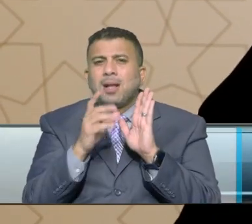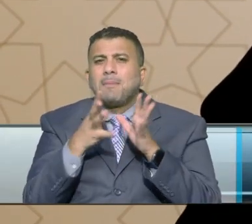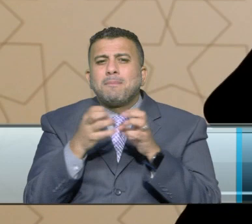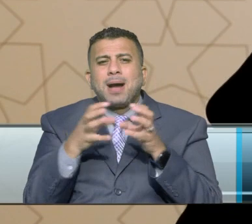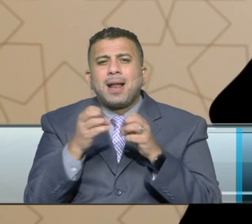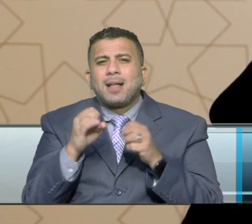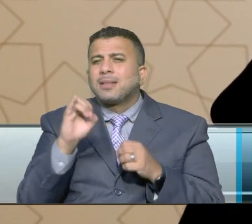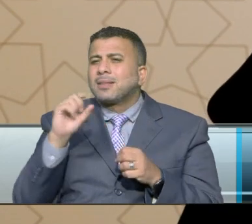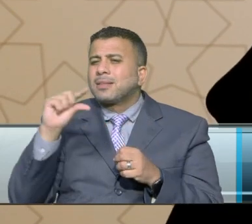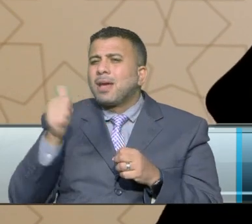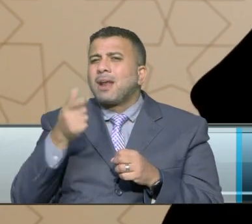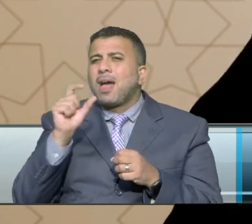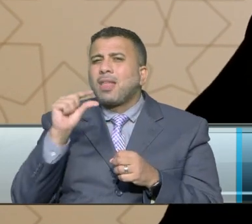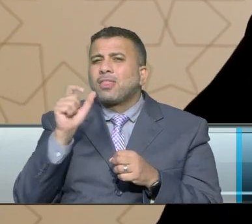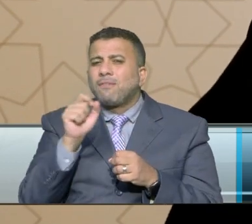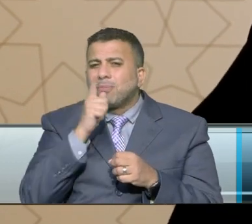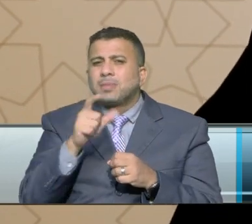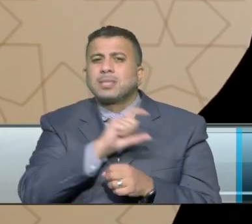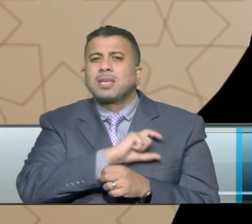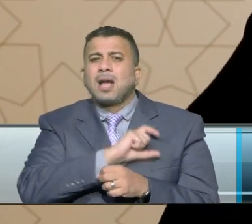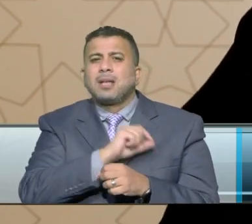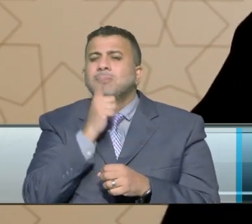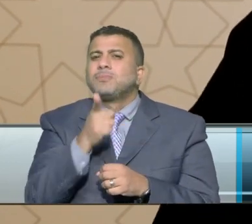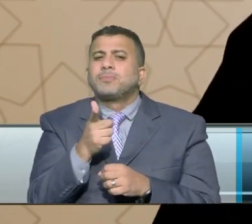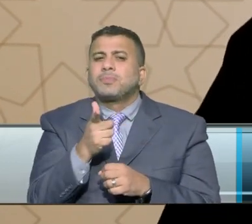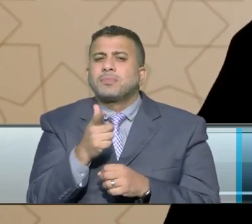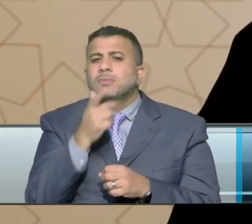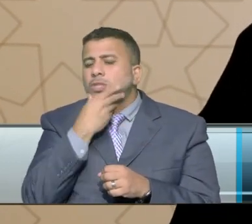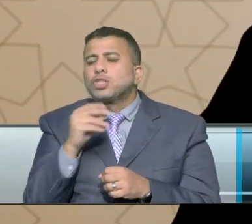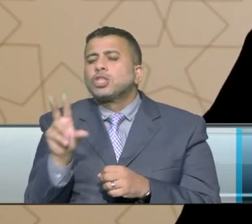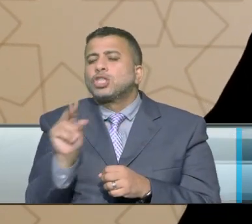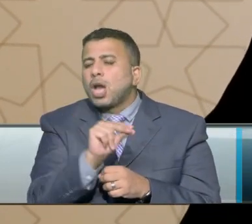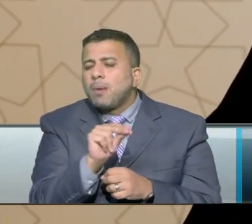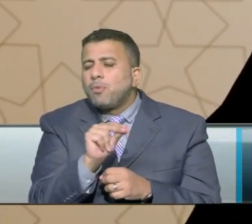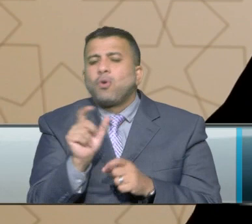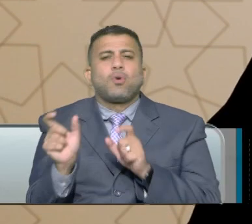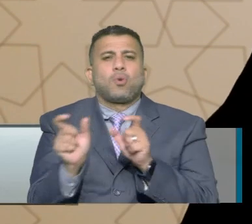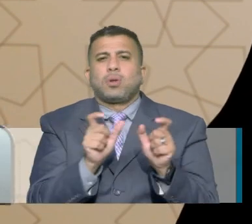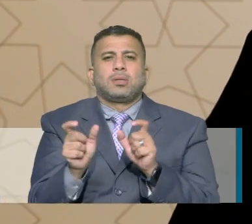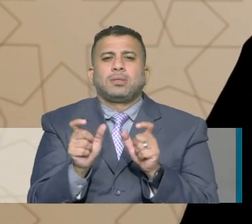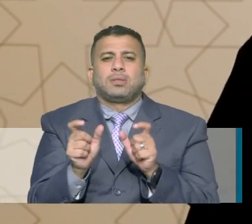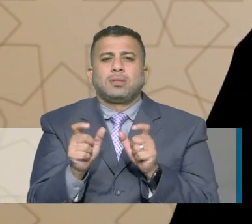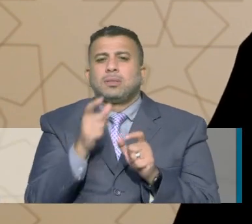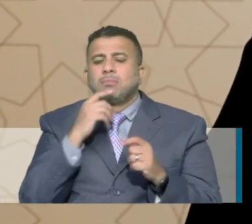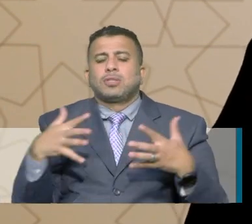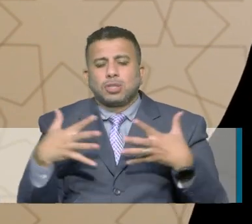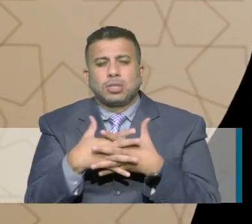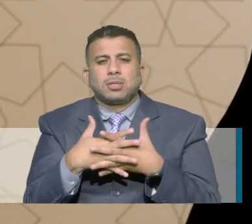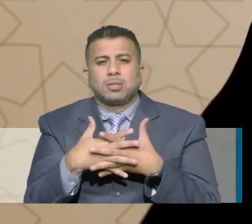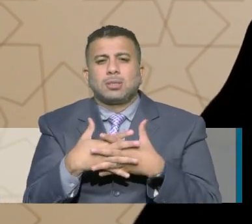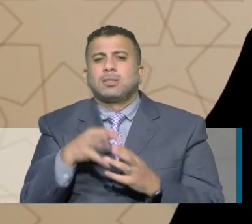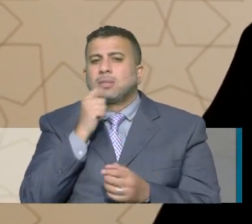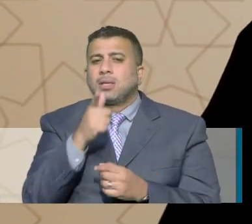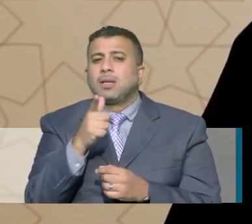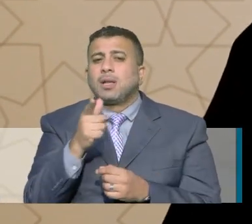هذه يعني من حقنا انه نوصلها للطلاب ان هناك يوجد تشابه في المفردات القران الكريم يوجد تجانس في مفردات